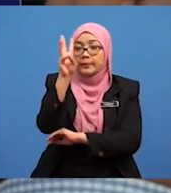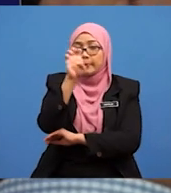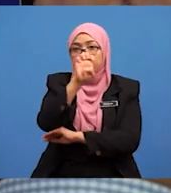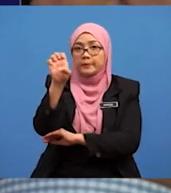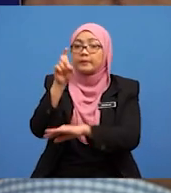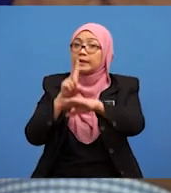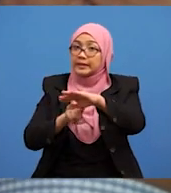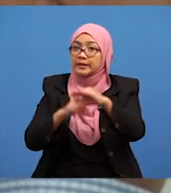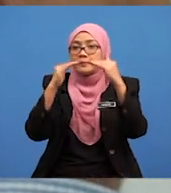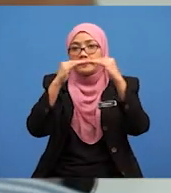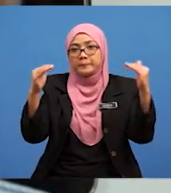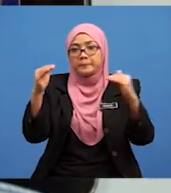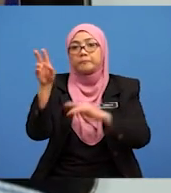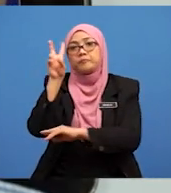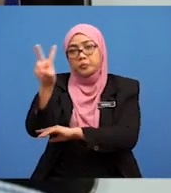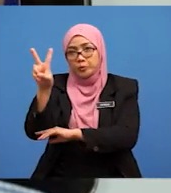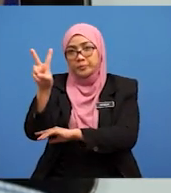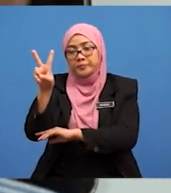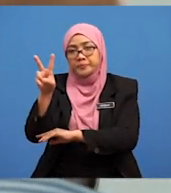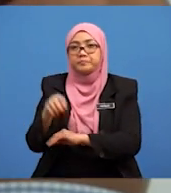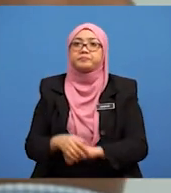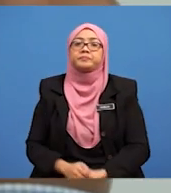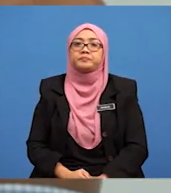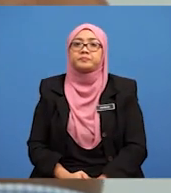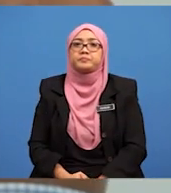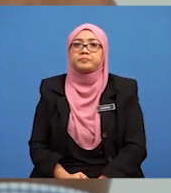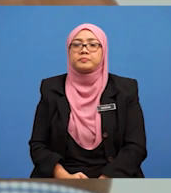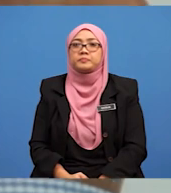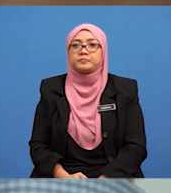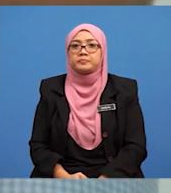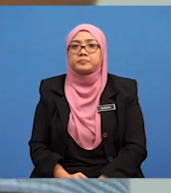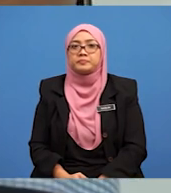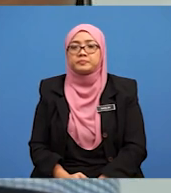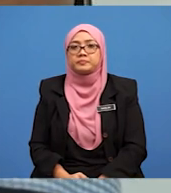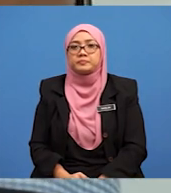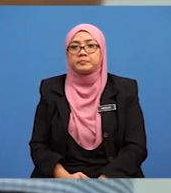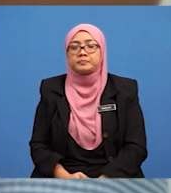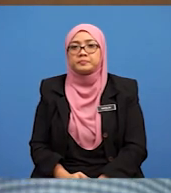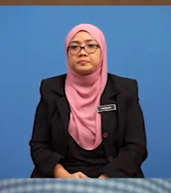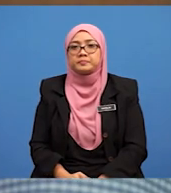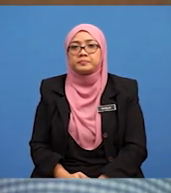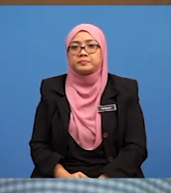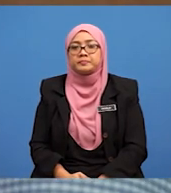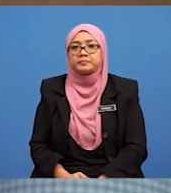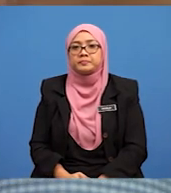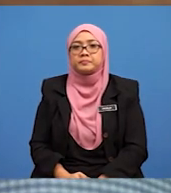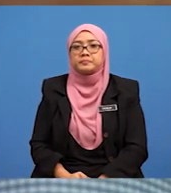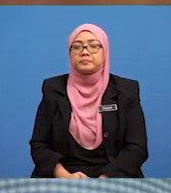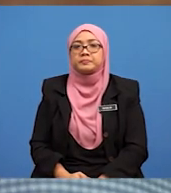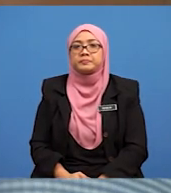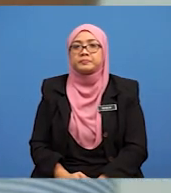6 elektron di petala yang kedua. 1, 2, 3,